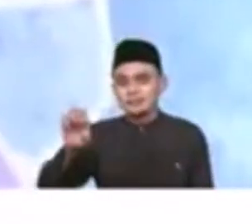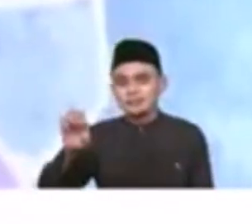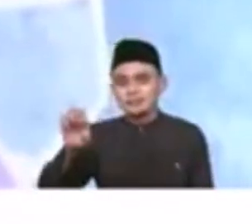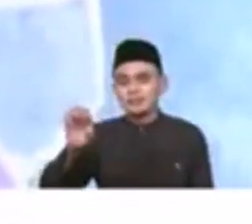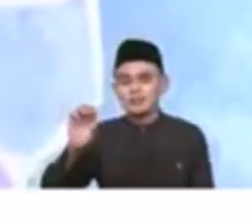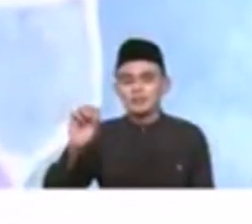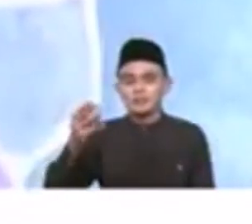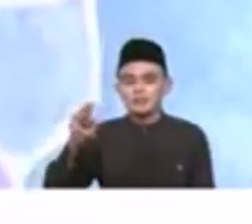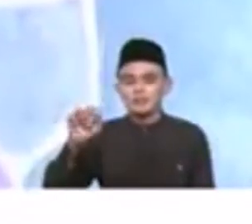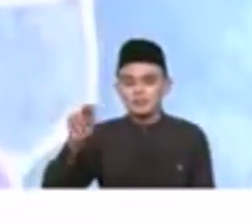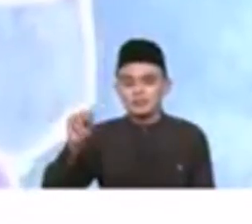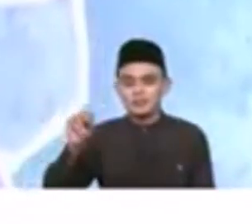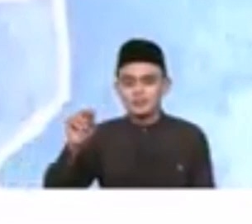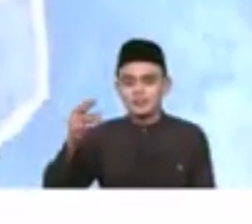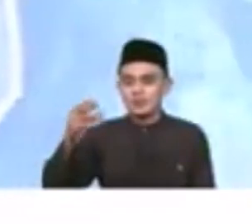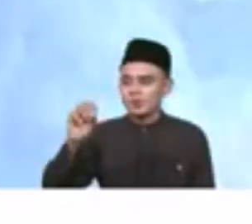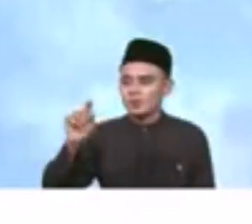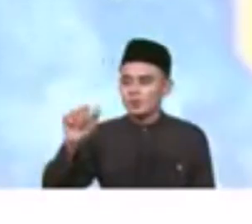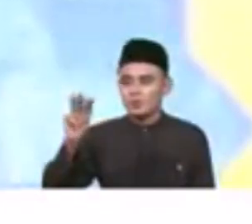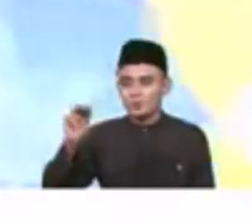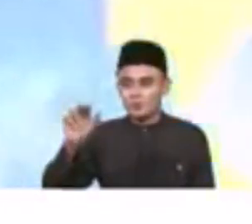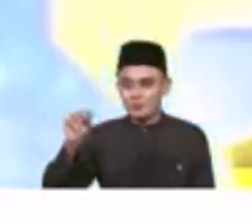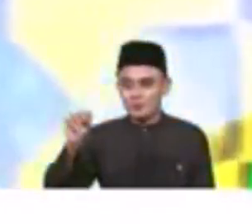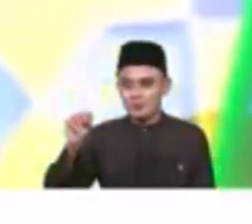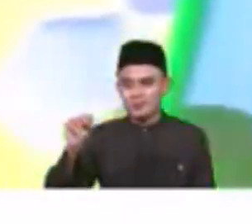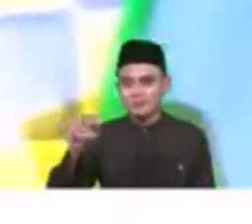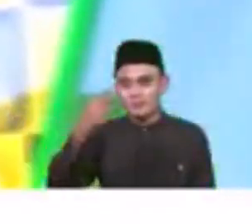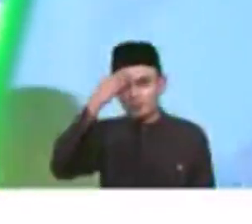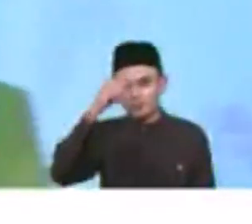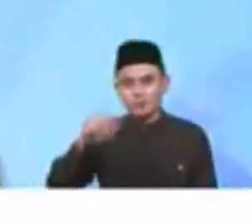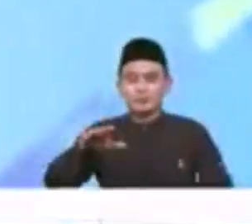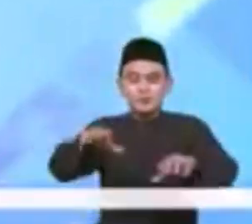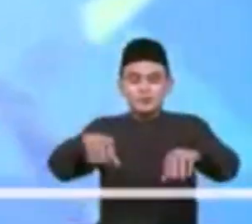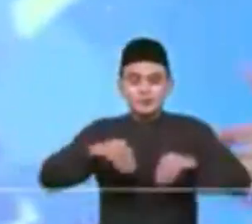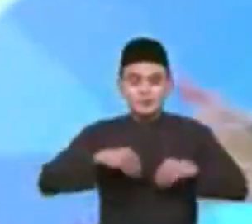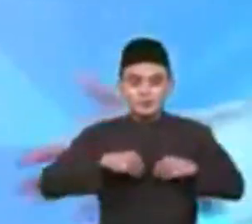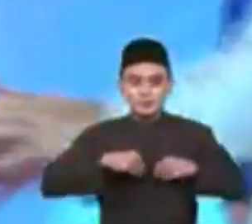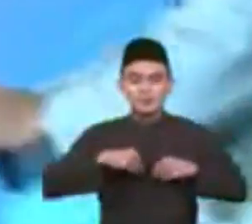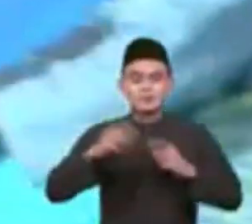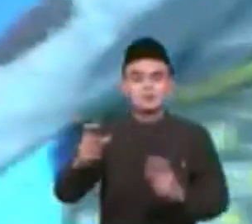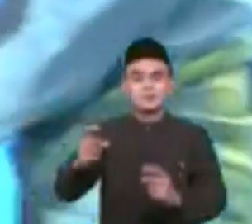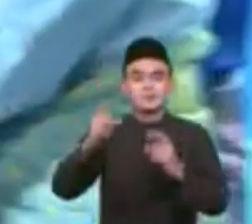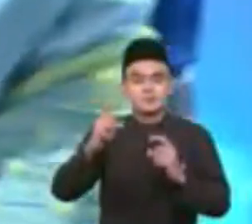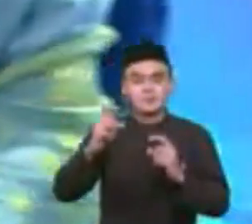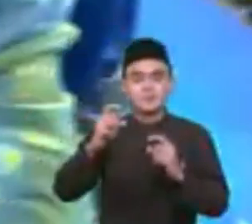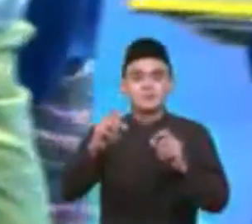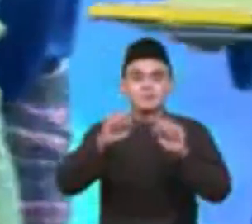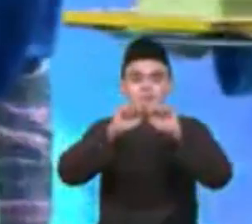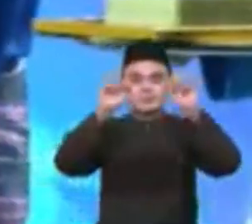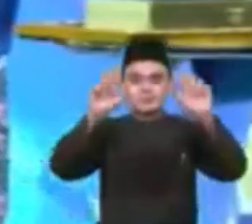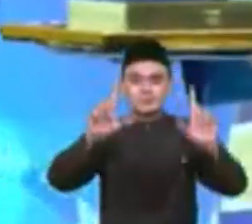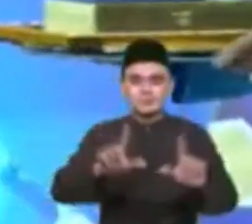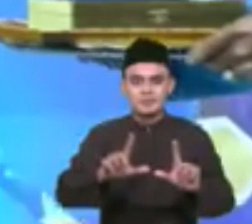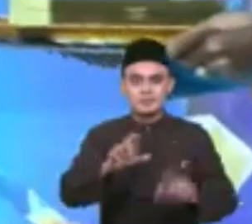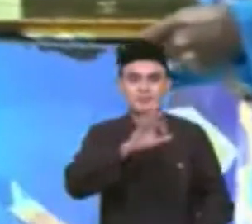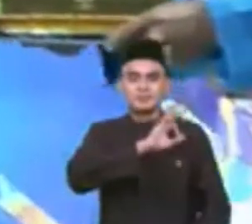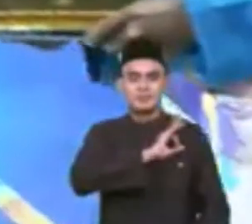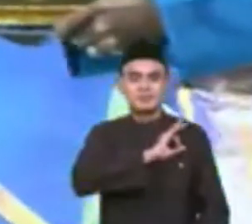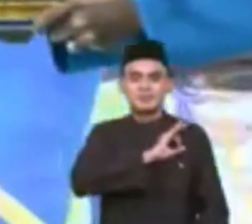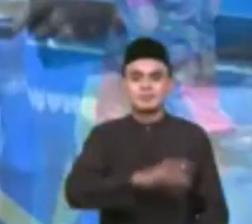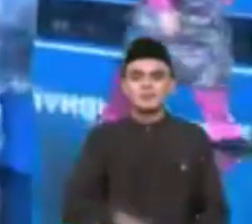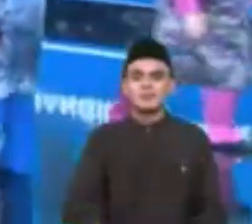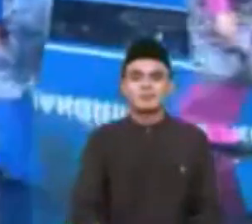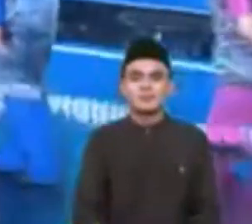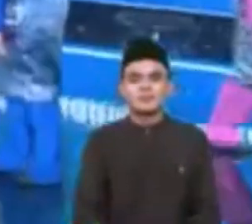kesederhanaan dalam dunia islam semoga beliau dalam pembangunan agama di kemboja menjadikannya susuk yang disegani